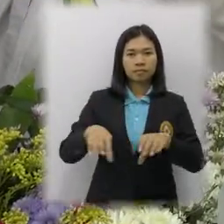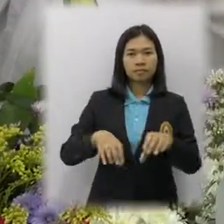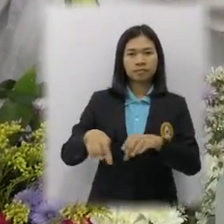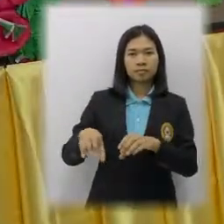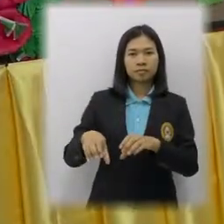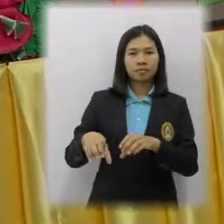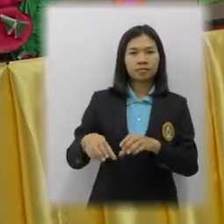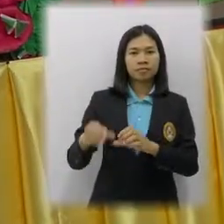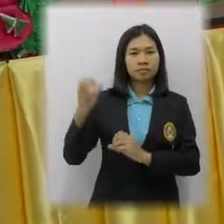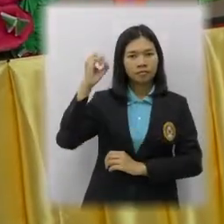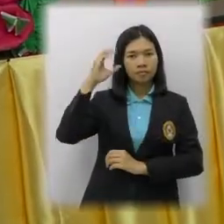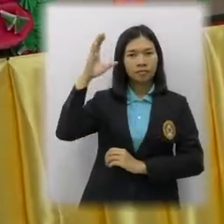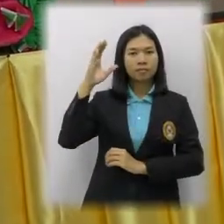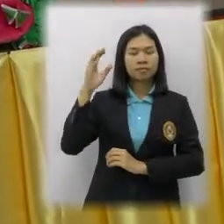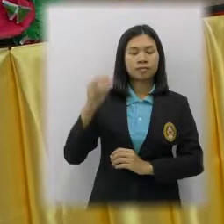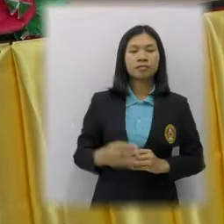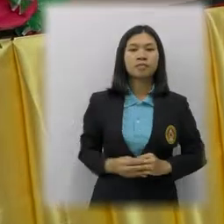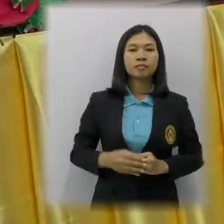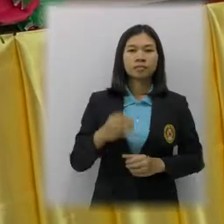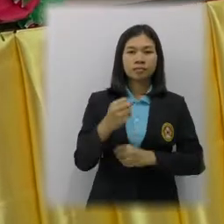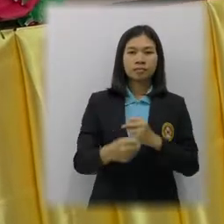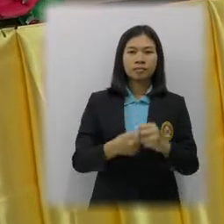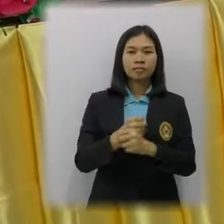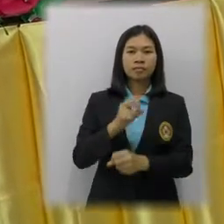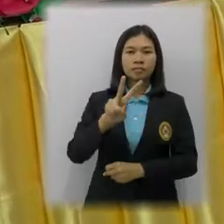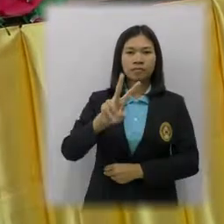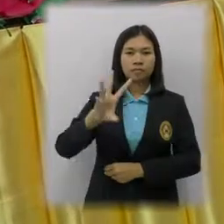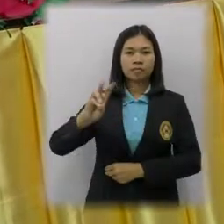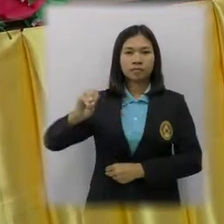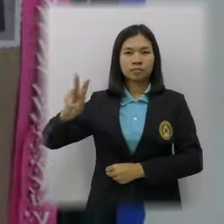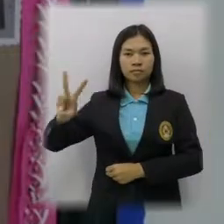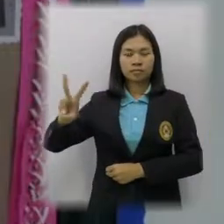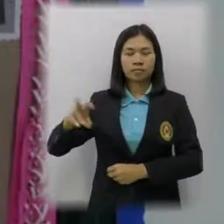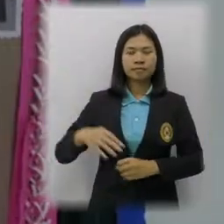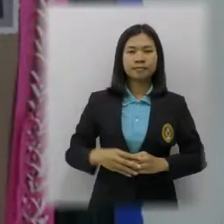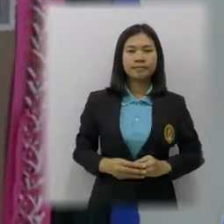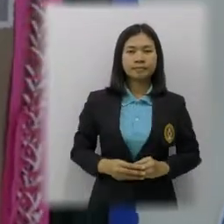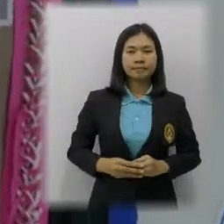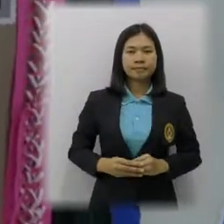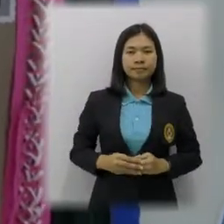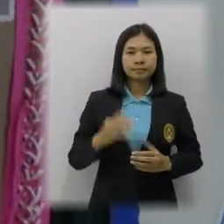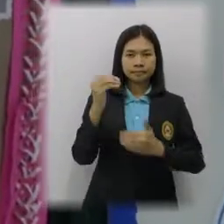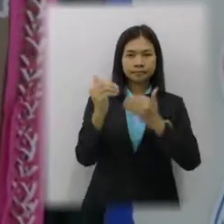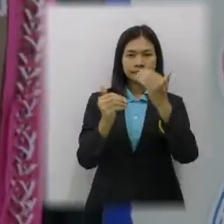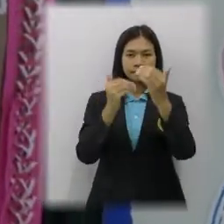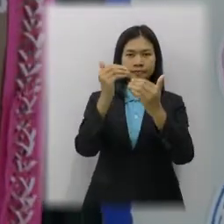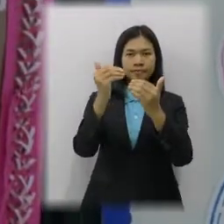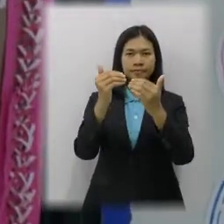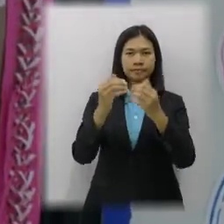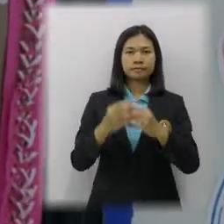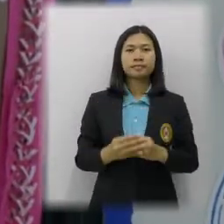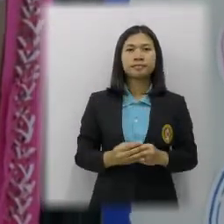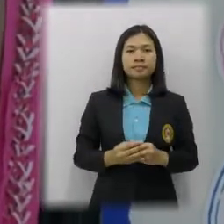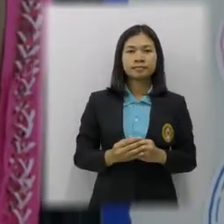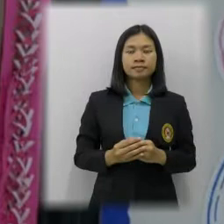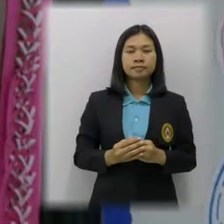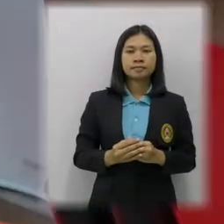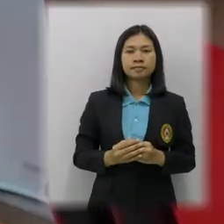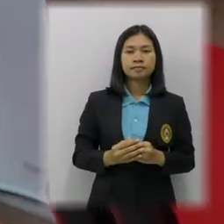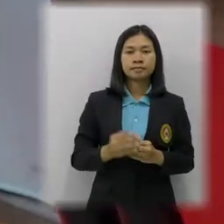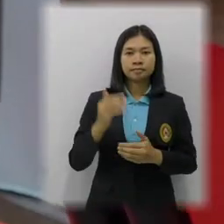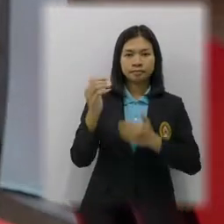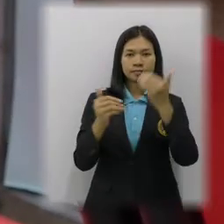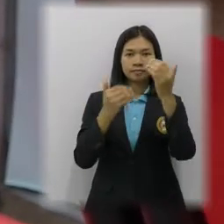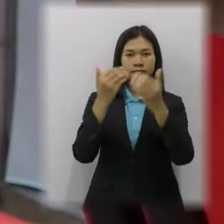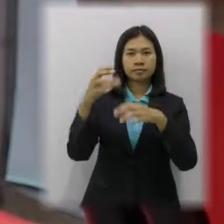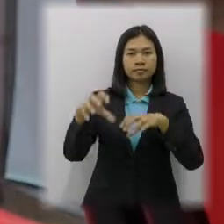การความรู้ระหว่างหน่วยงานในปีงบประมาณพุทธศักราช2562ซึ่งกิจกรรมในงานประกอบด้วย